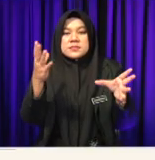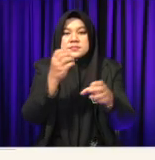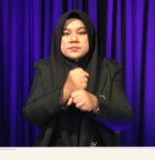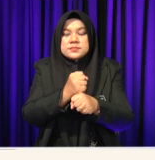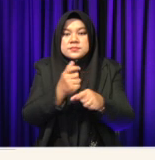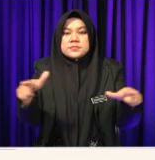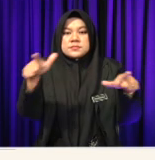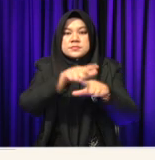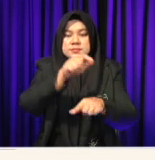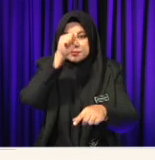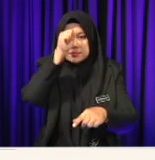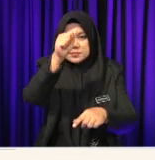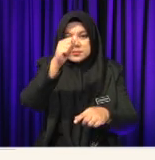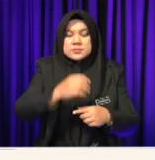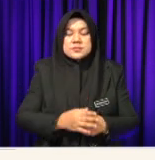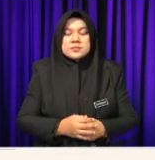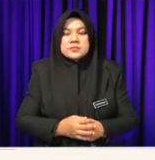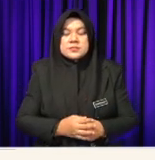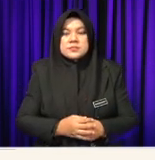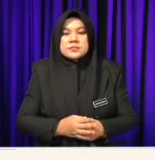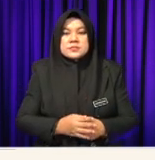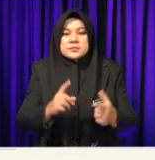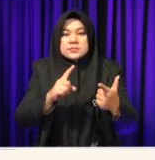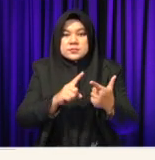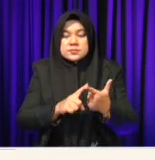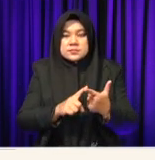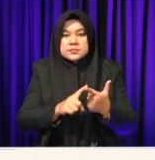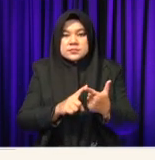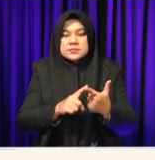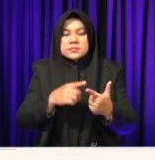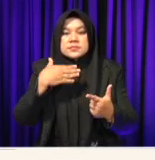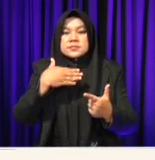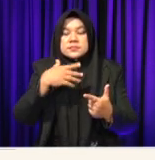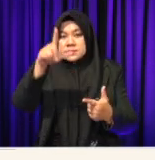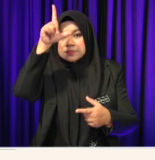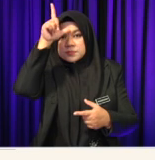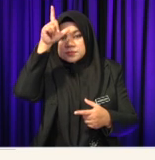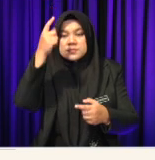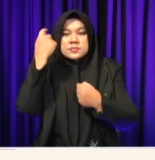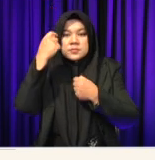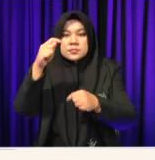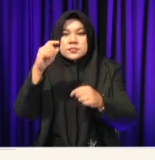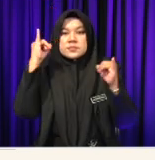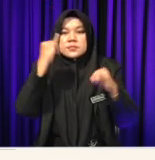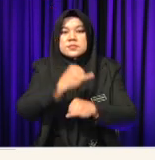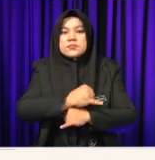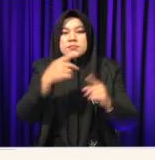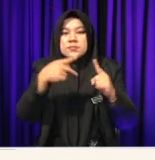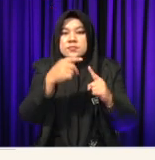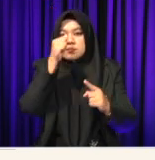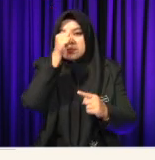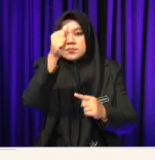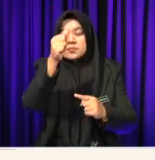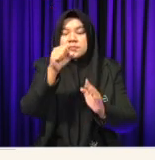naungan Allah sabatun yuzumullah kemudian yang kedua pemuda yang taat beribadah kepada Allah dan yang ketiga